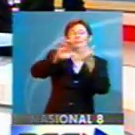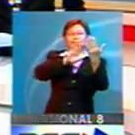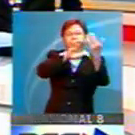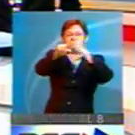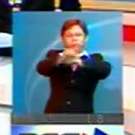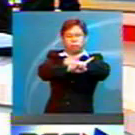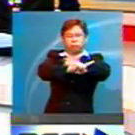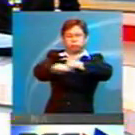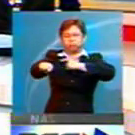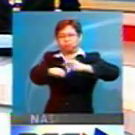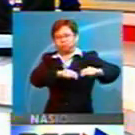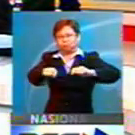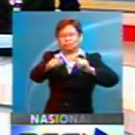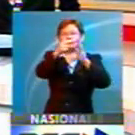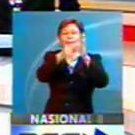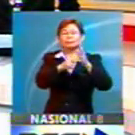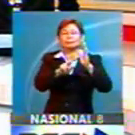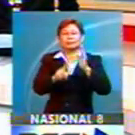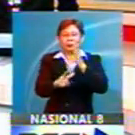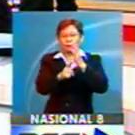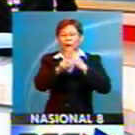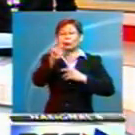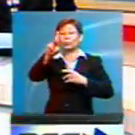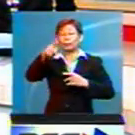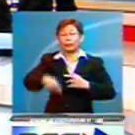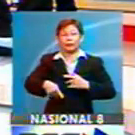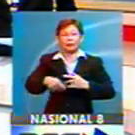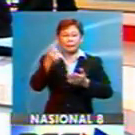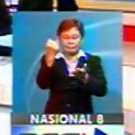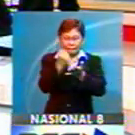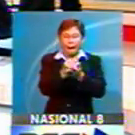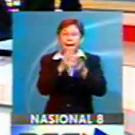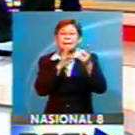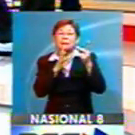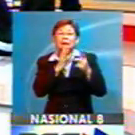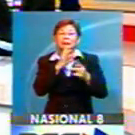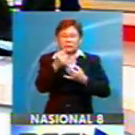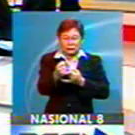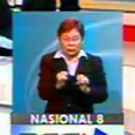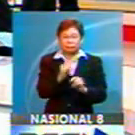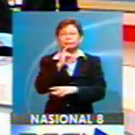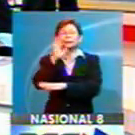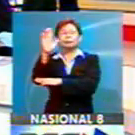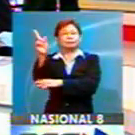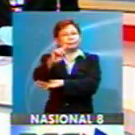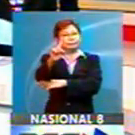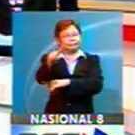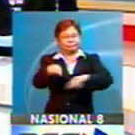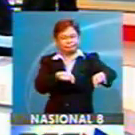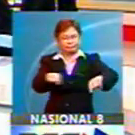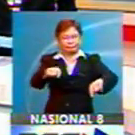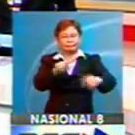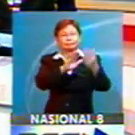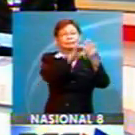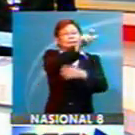tindakan undang-undang. Timbalan Ketua Pengarah Immigration Kawalan, Dato' Saqib Kusmi menegaskan jabatan memberi jaminan tidak akan mengambil tindakan